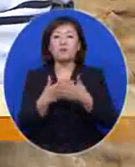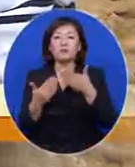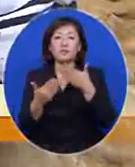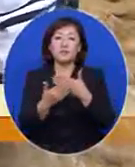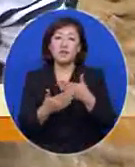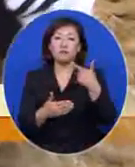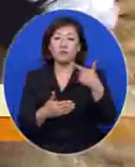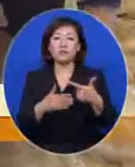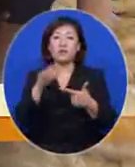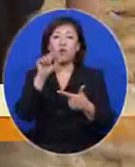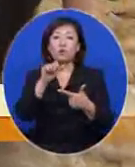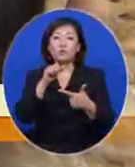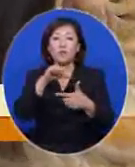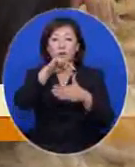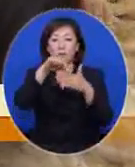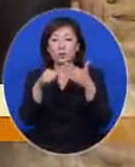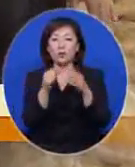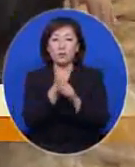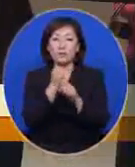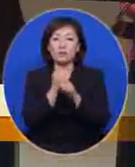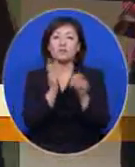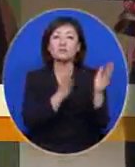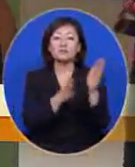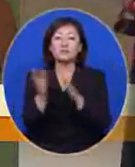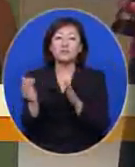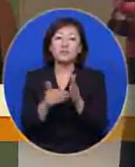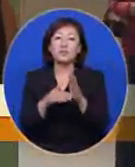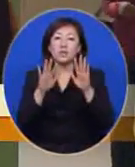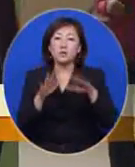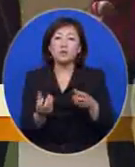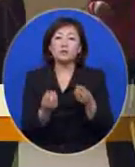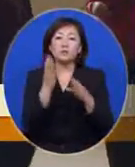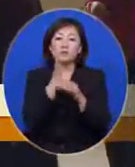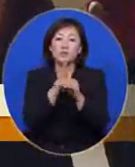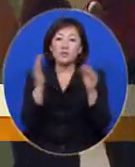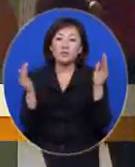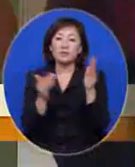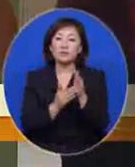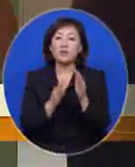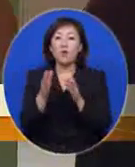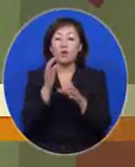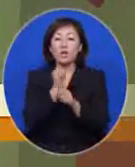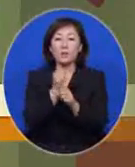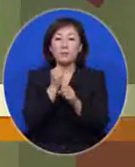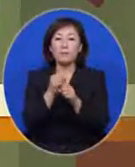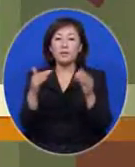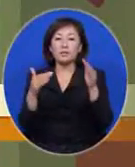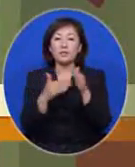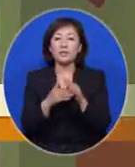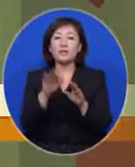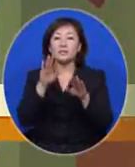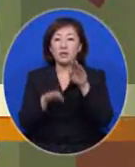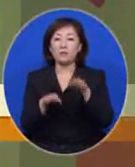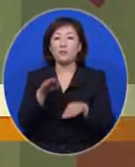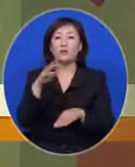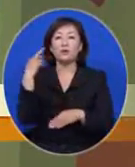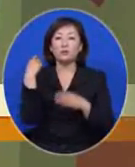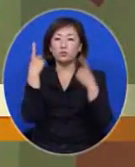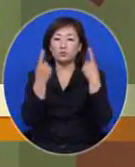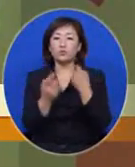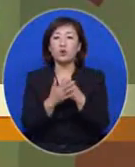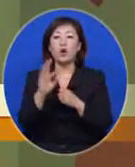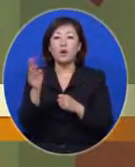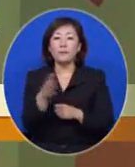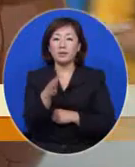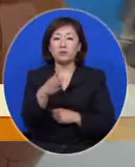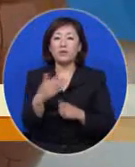분야 50여 개 프로그램으로 꾸며집니다. 이번 축제는 옹기 만들기와 옹기마을 스탬프 투어, 미꾸라지